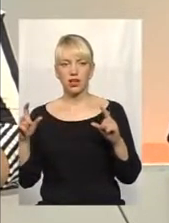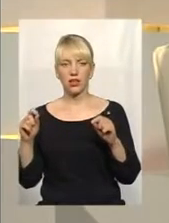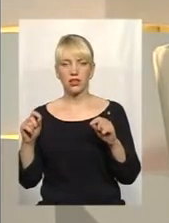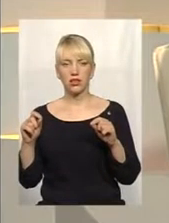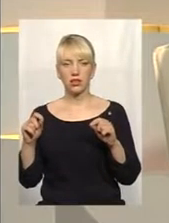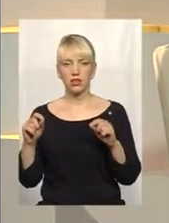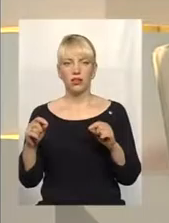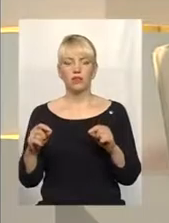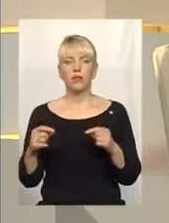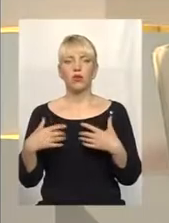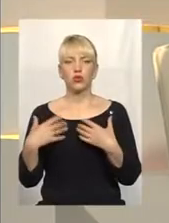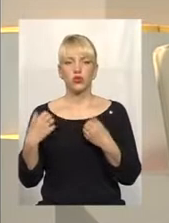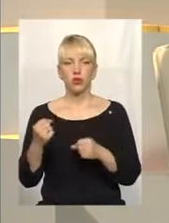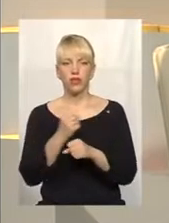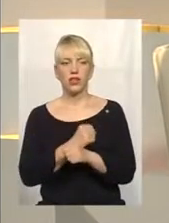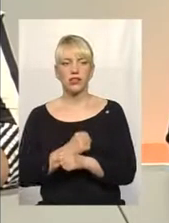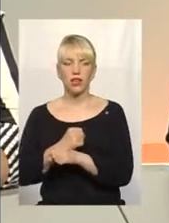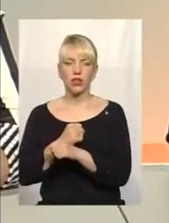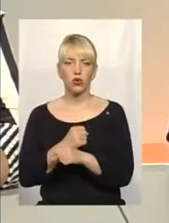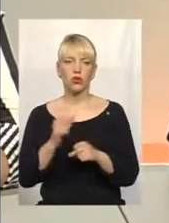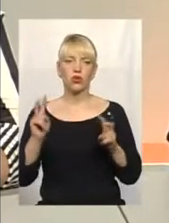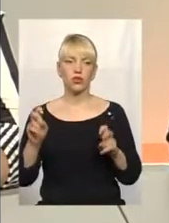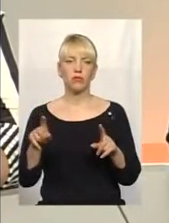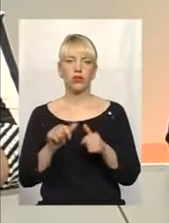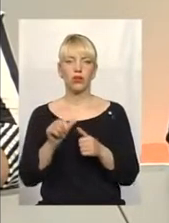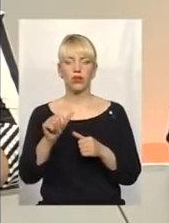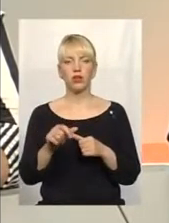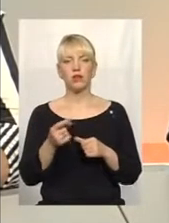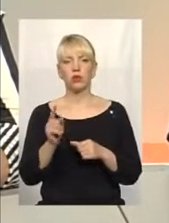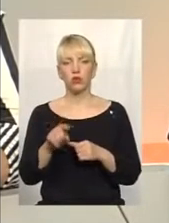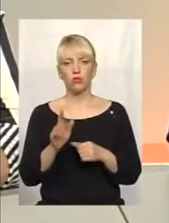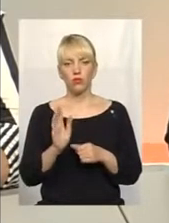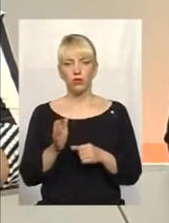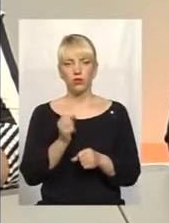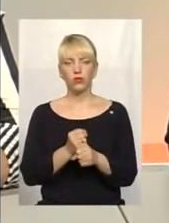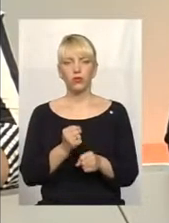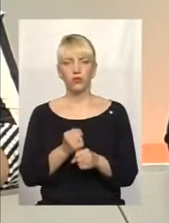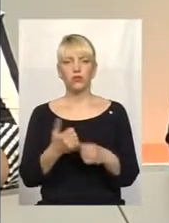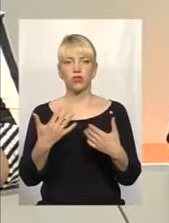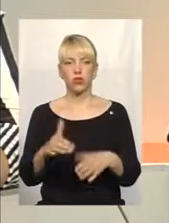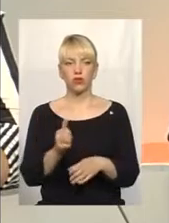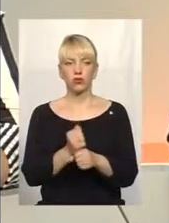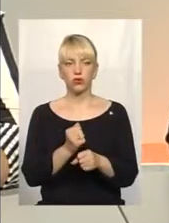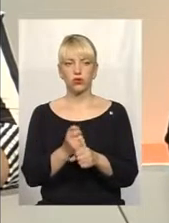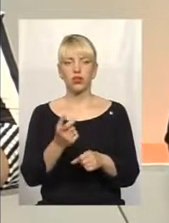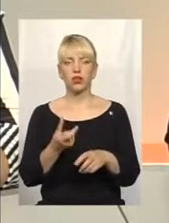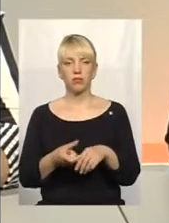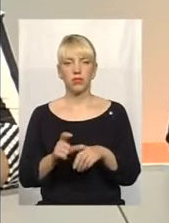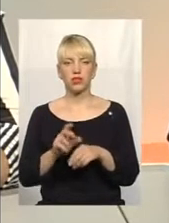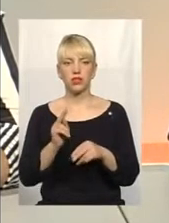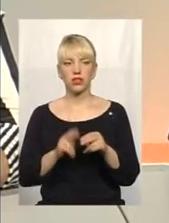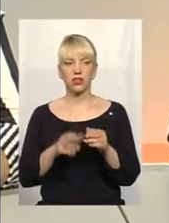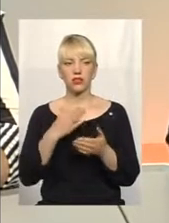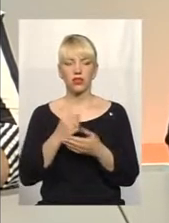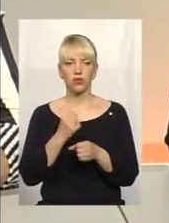заклади оздоровлення санаторного типу. Крім того, буде функціонувати, тобто, власне, вже функціонують і в більшості закінчують своє функціонування,